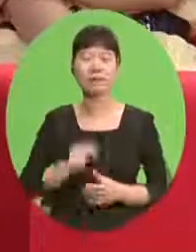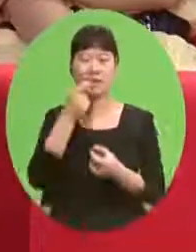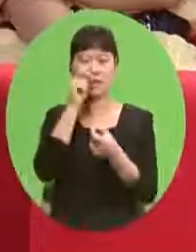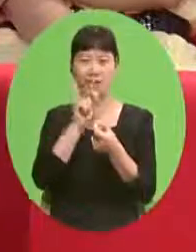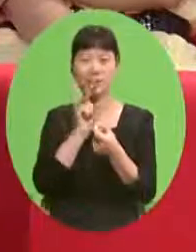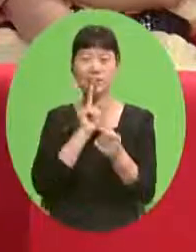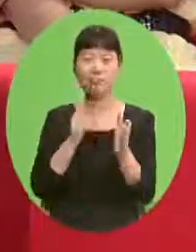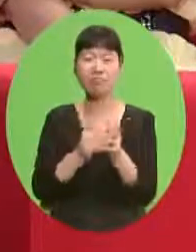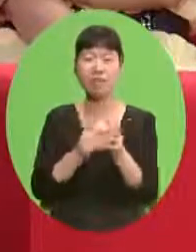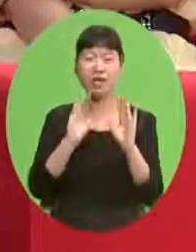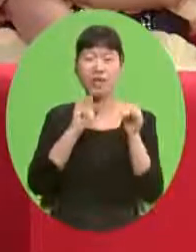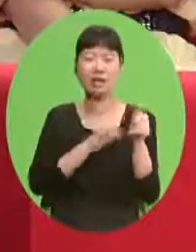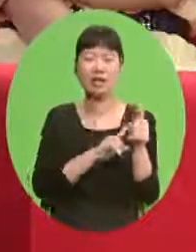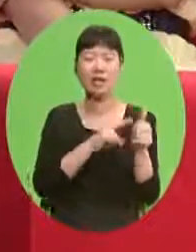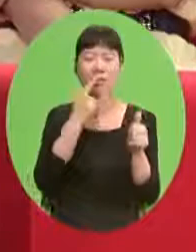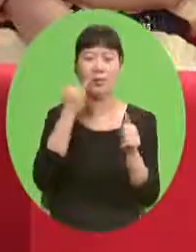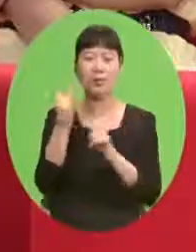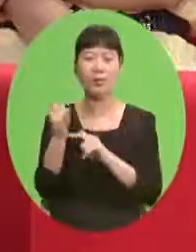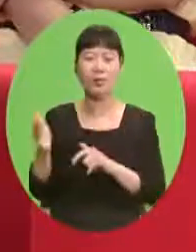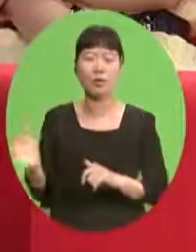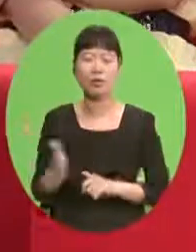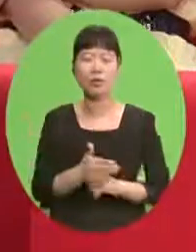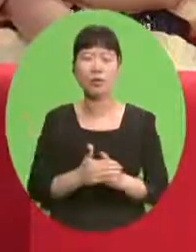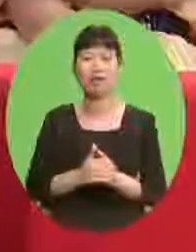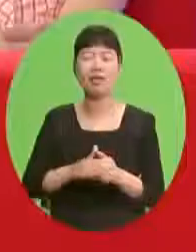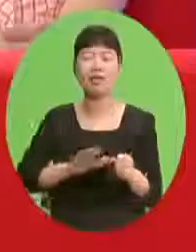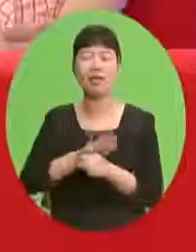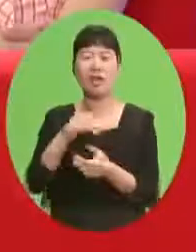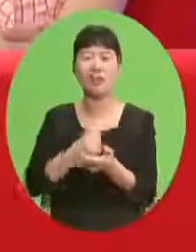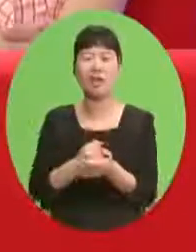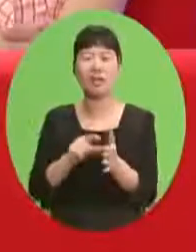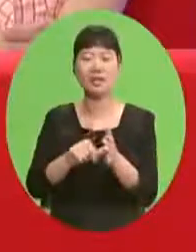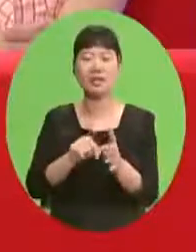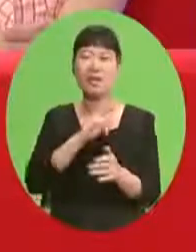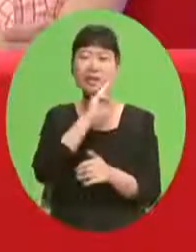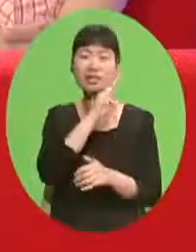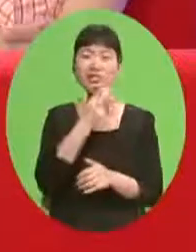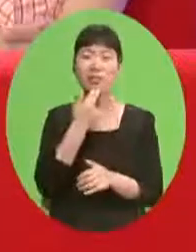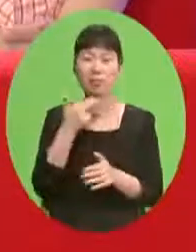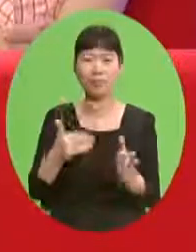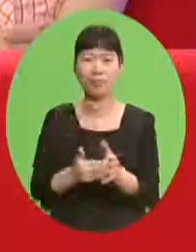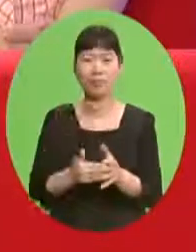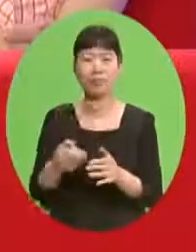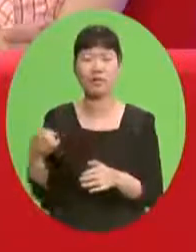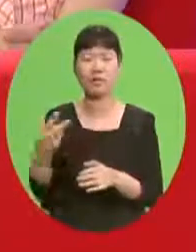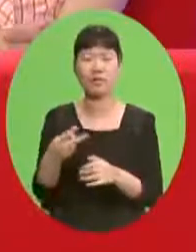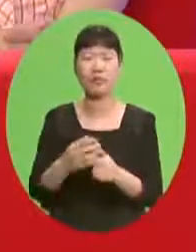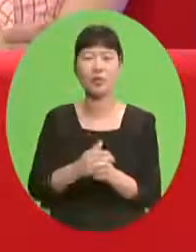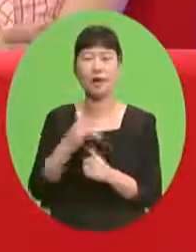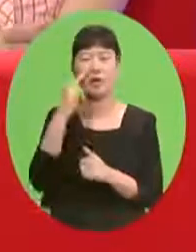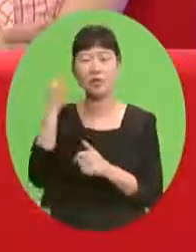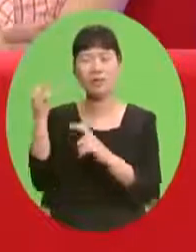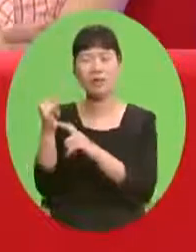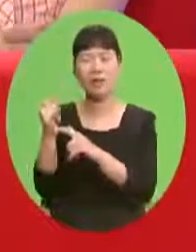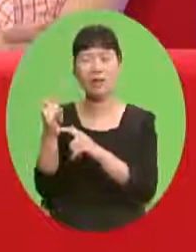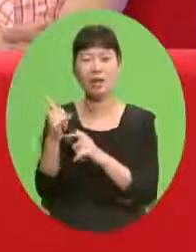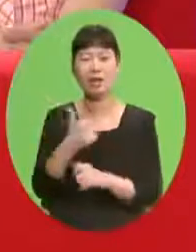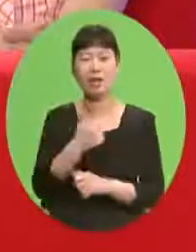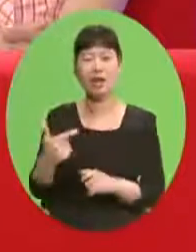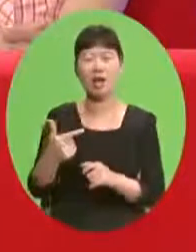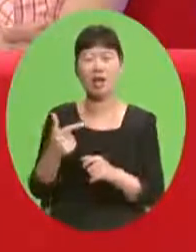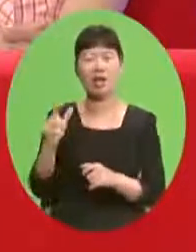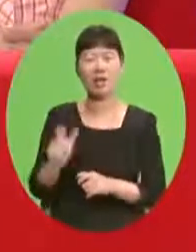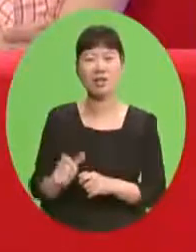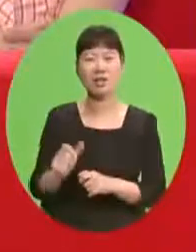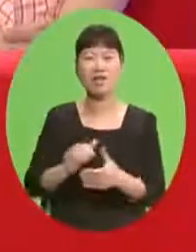친해야 아이가 부모로부터 사랑을 받을 때 의심을 안 해요. 그리고 부모와 아주